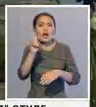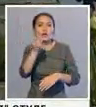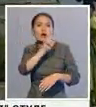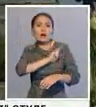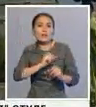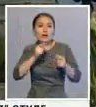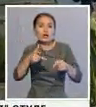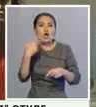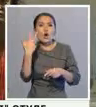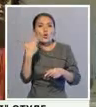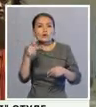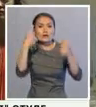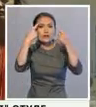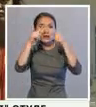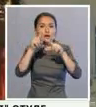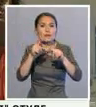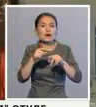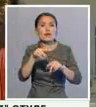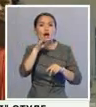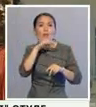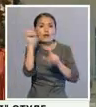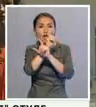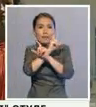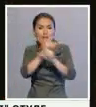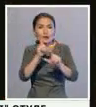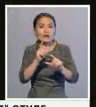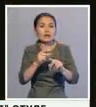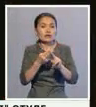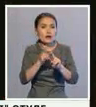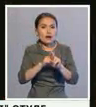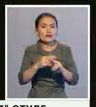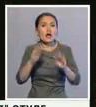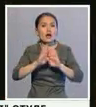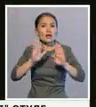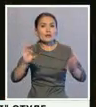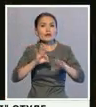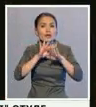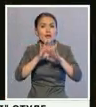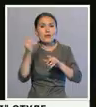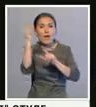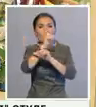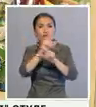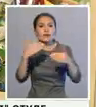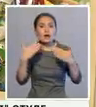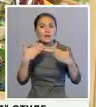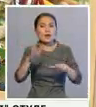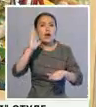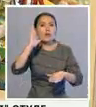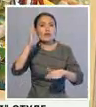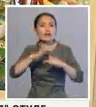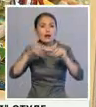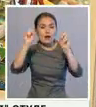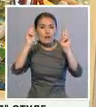шараны елорданың 30-ға жуық техникалық және кәсіптік білім беретін оқу орындары да жоғары деңгейде атап өтті. Мектеп бітірушілердің болашақ